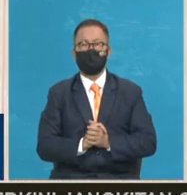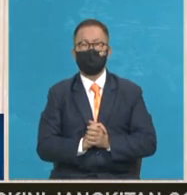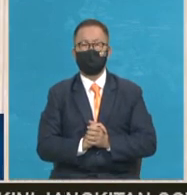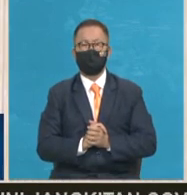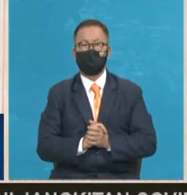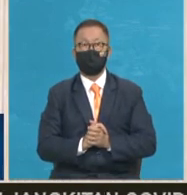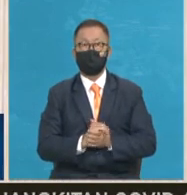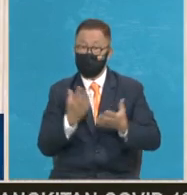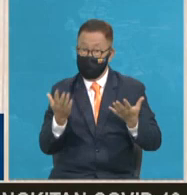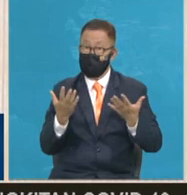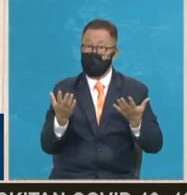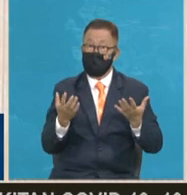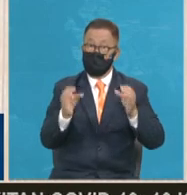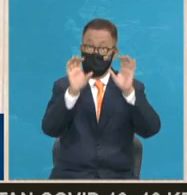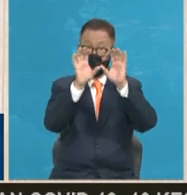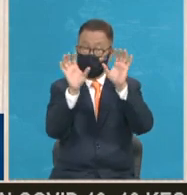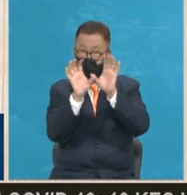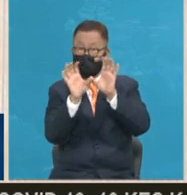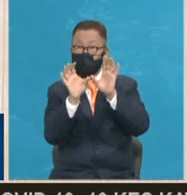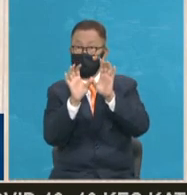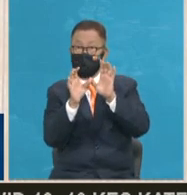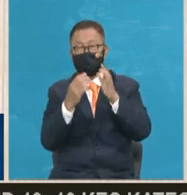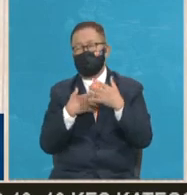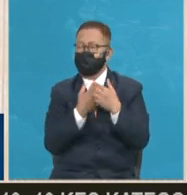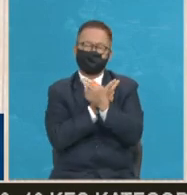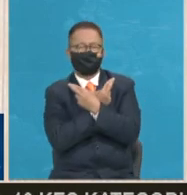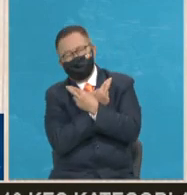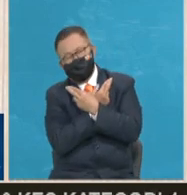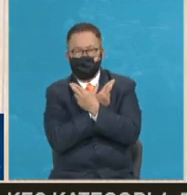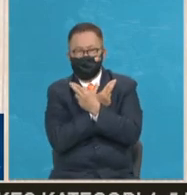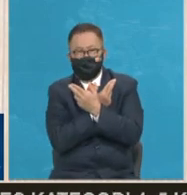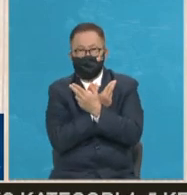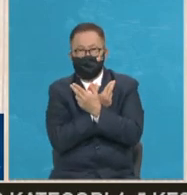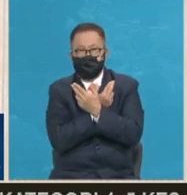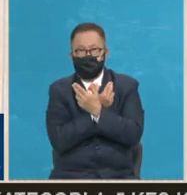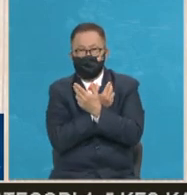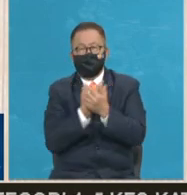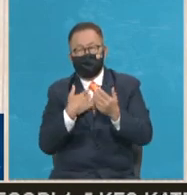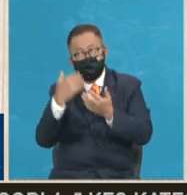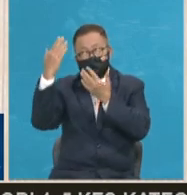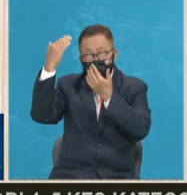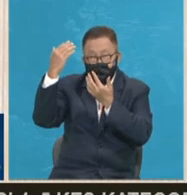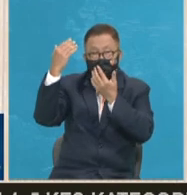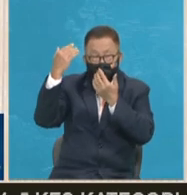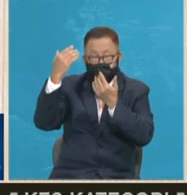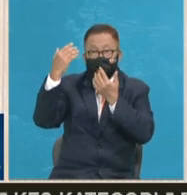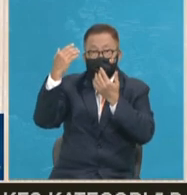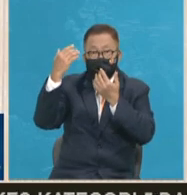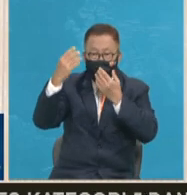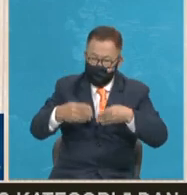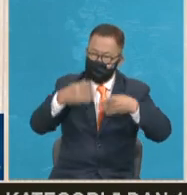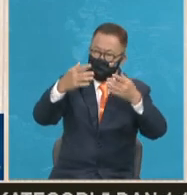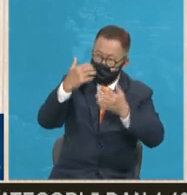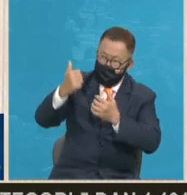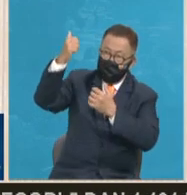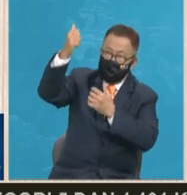Hai soap ilusi dihabisi tivi Kids amoyshare ini telah Andai hope to be able to give the